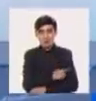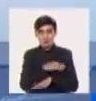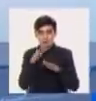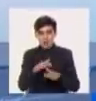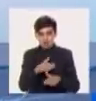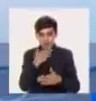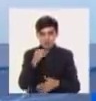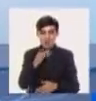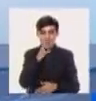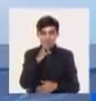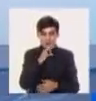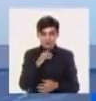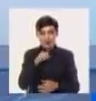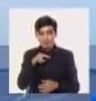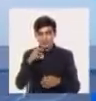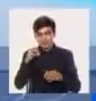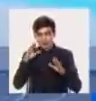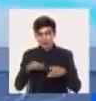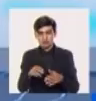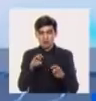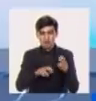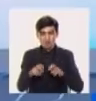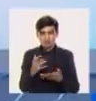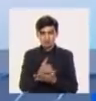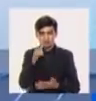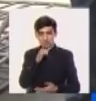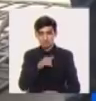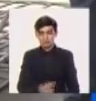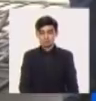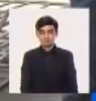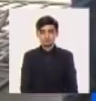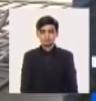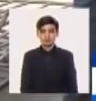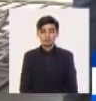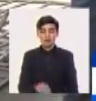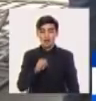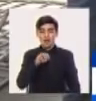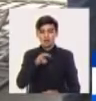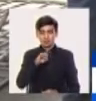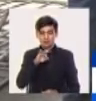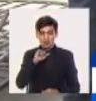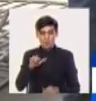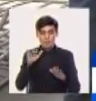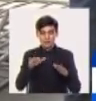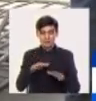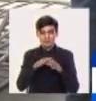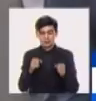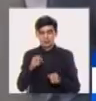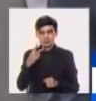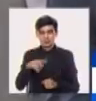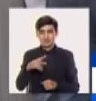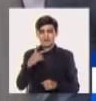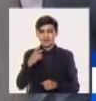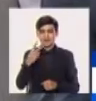орын, дәріханадан дәрі-дәрмек таба алмай сандалып жүр. Атырау билігі бірер күн бұрын 220 миллионға